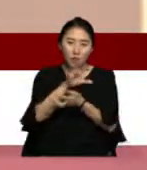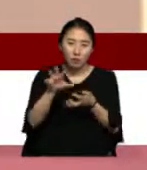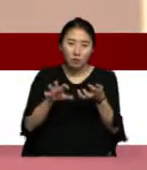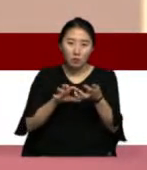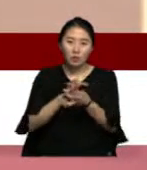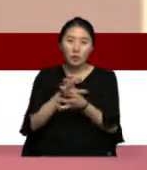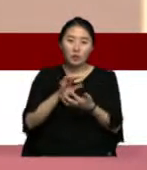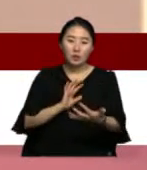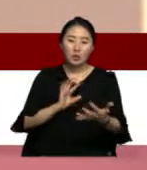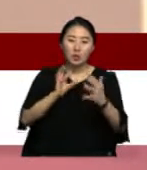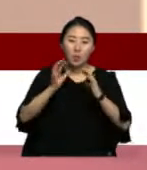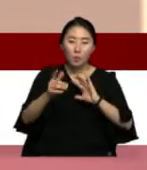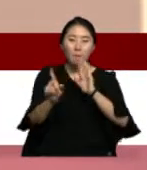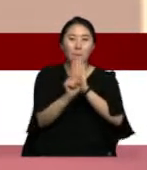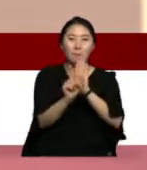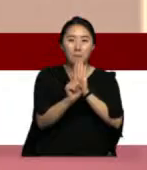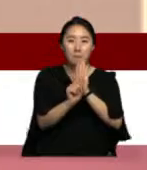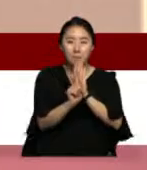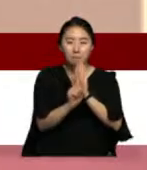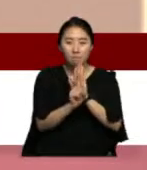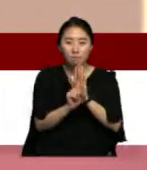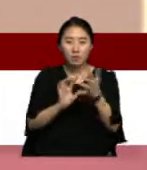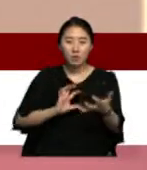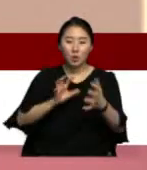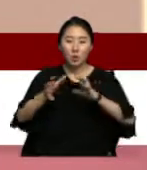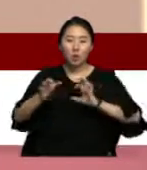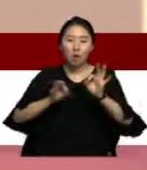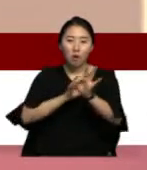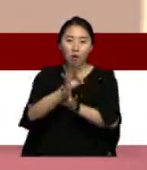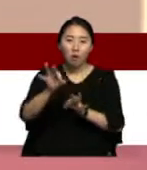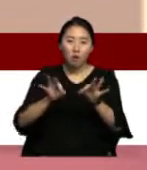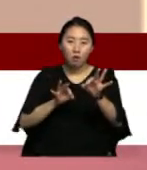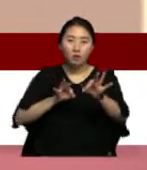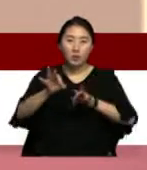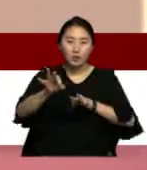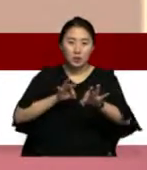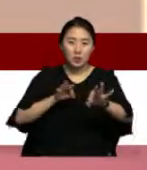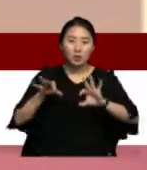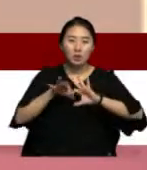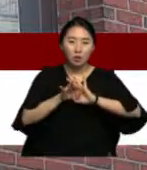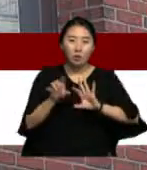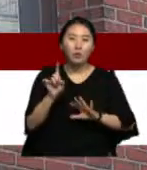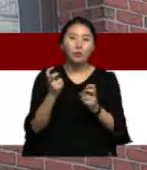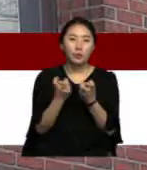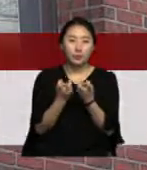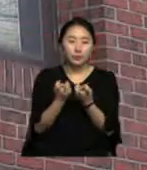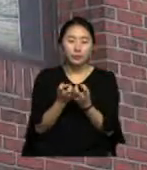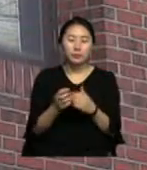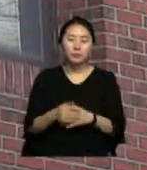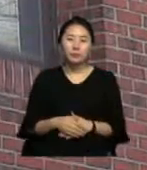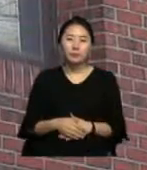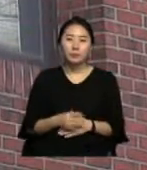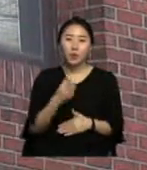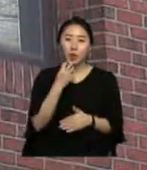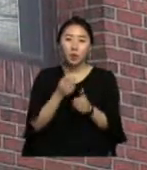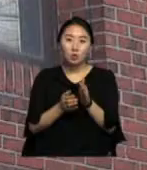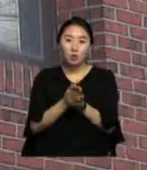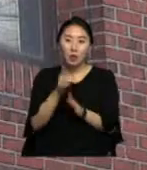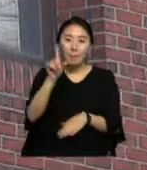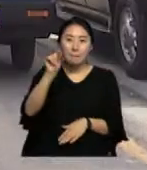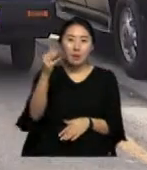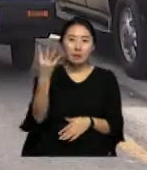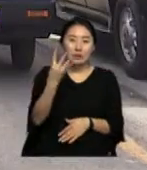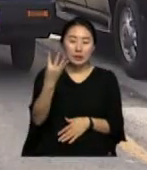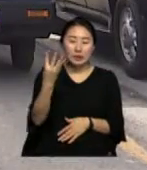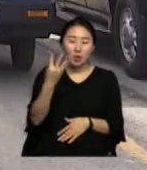이 글로벌 마케팅과 글로벌 시장과의 연결을 어떻게 할 건지 이런 것. 현재 서울에만 14,000여